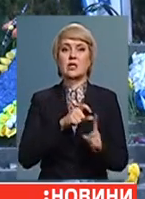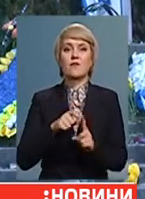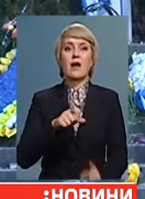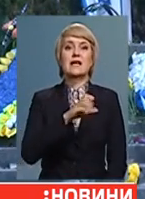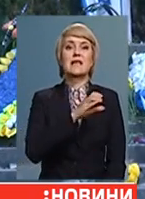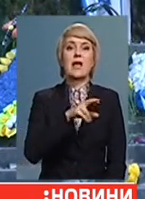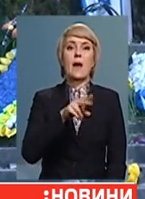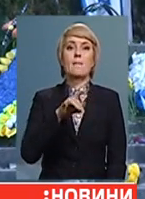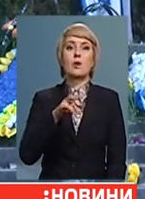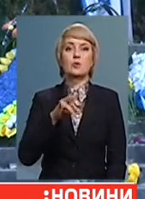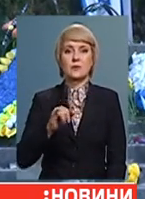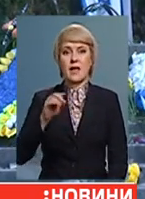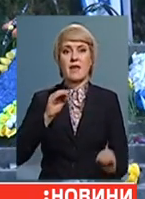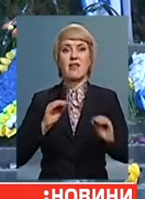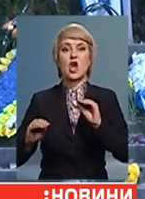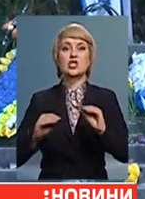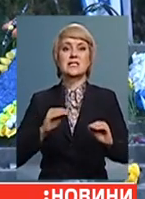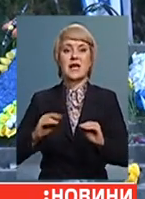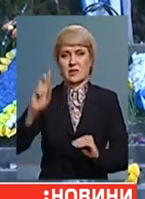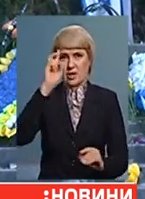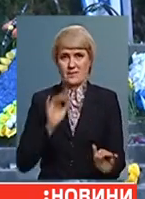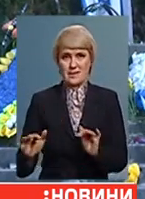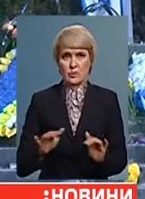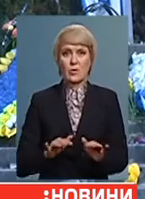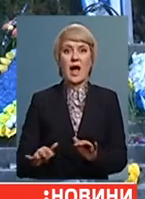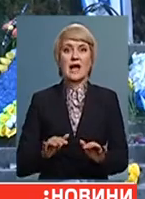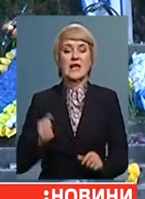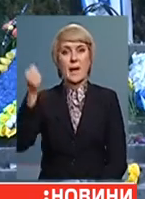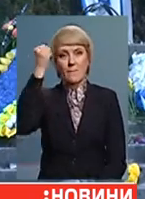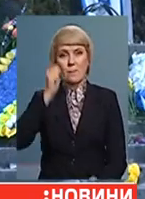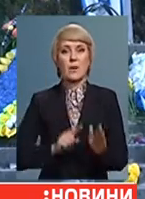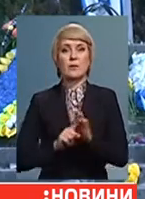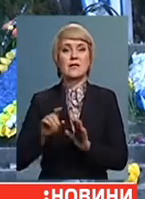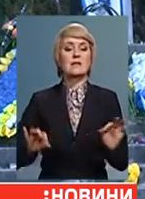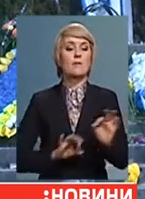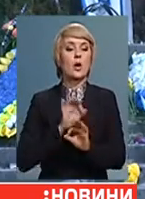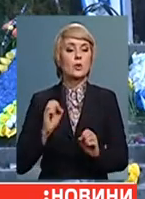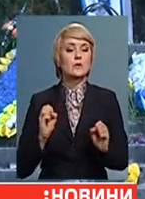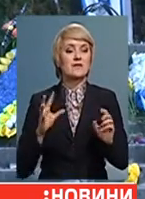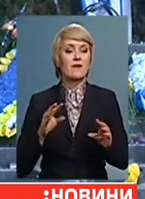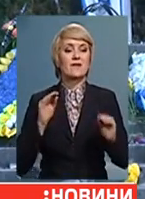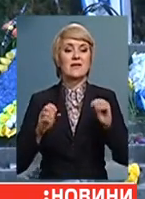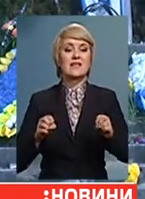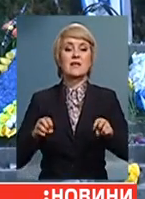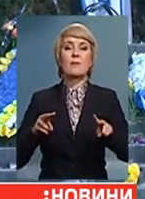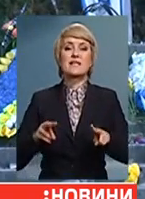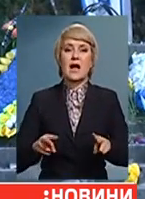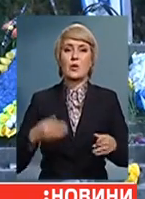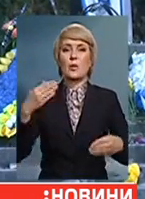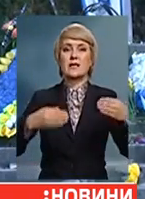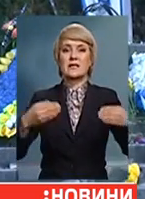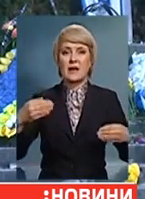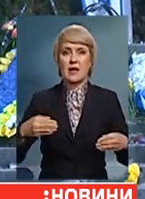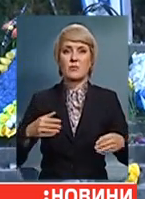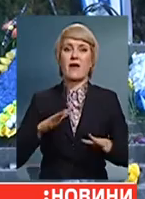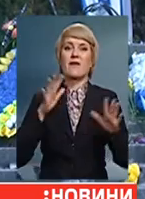це режисер державних заходів, акція пам'яті розпочнеться із проекту «Свідок». Тут встановили спеціальну інсталяцію, виступатимуть